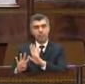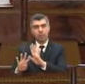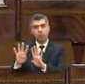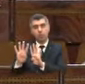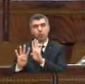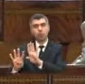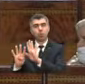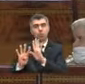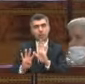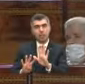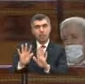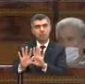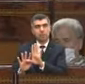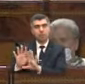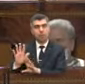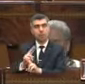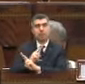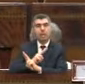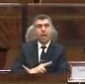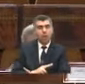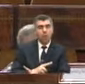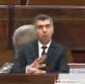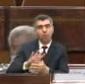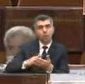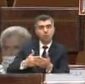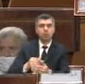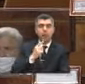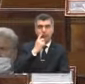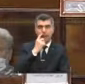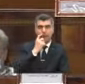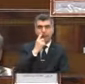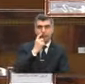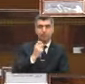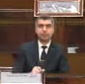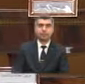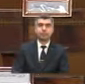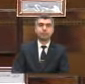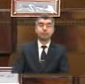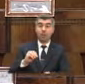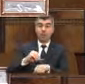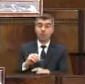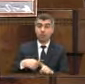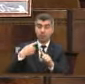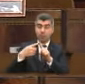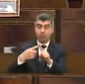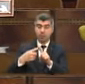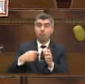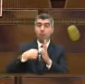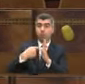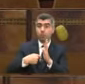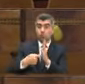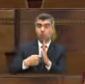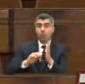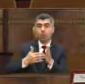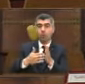علاقة بالتغطية الصحية والتقاعد للمهن الحرة والمستقلين. وأيضا هناك مشروع الذي لا زال